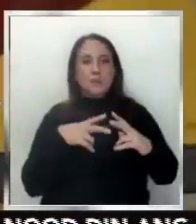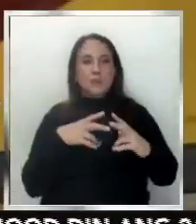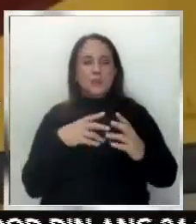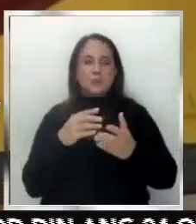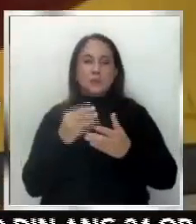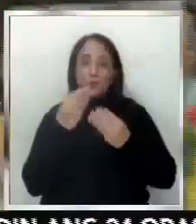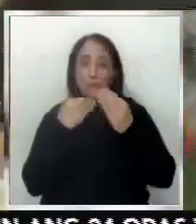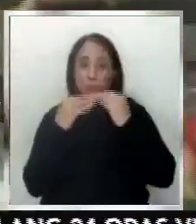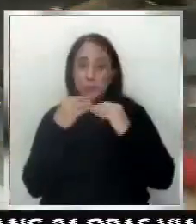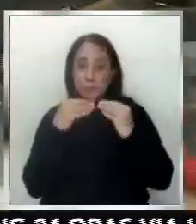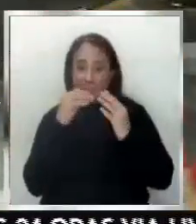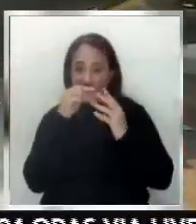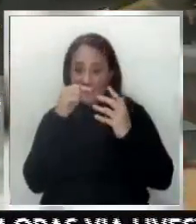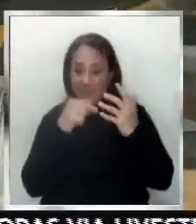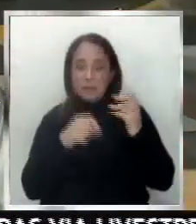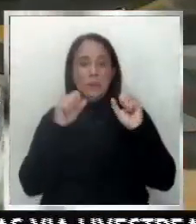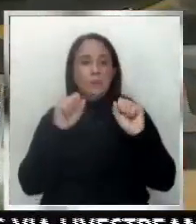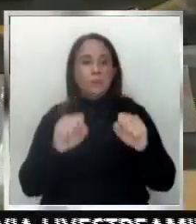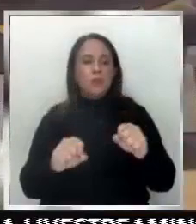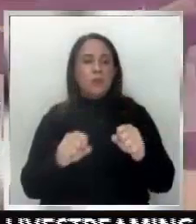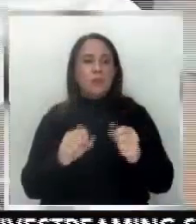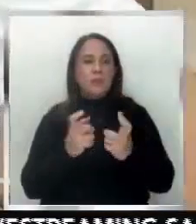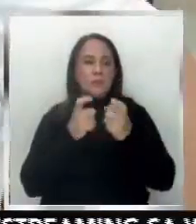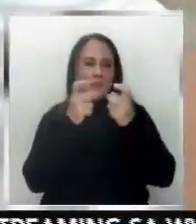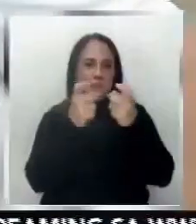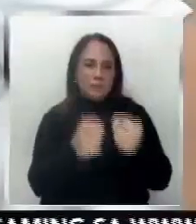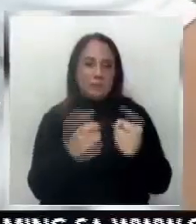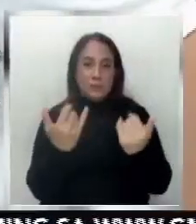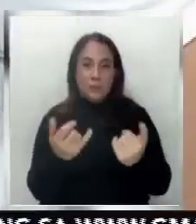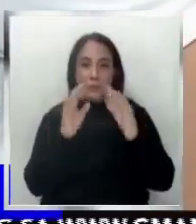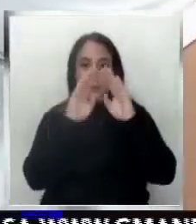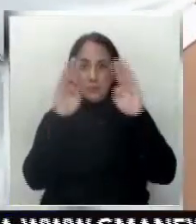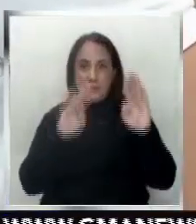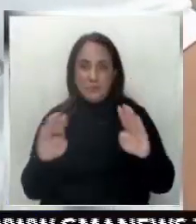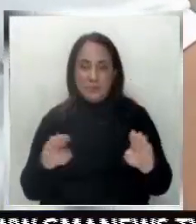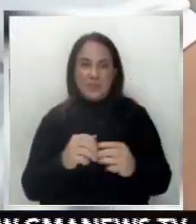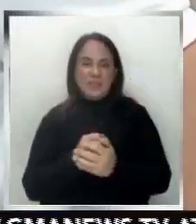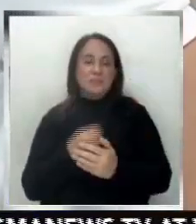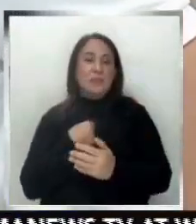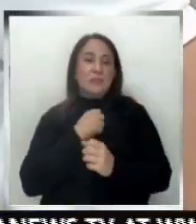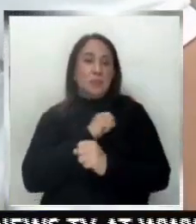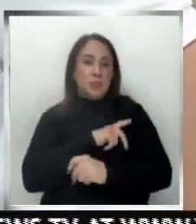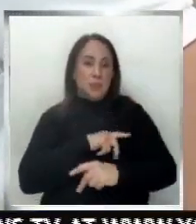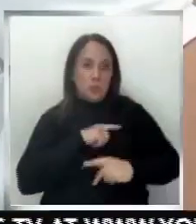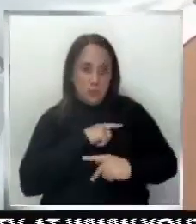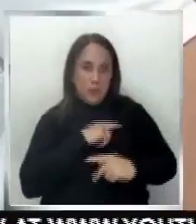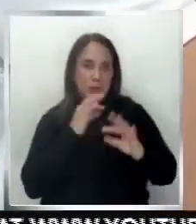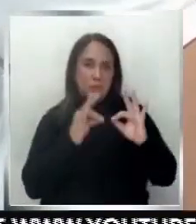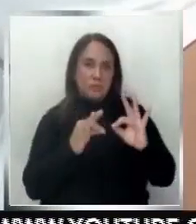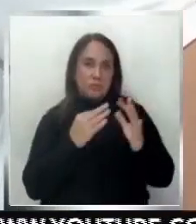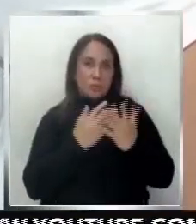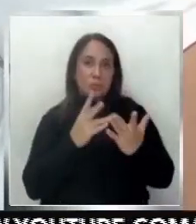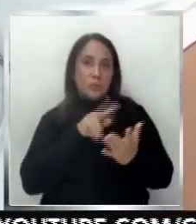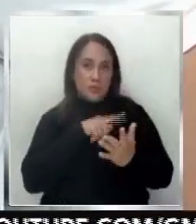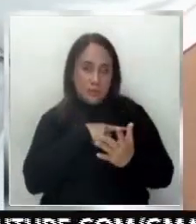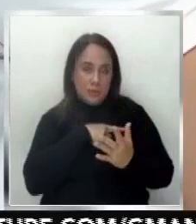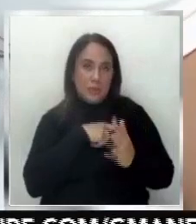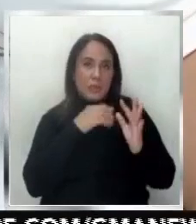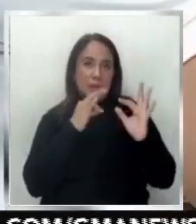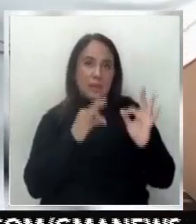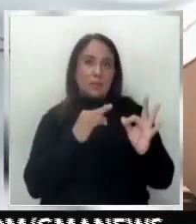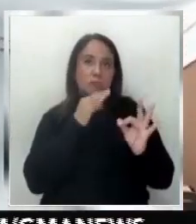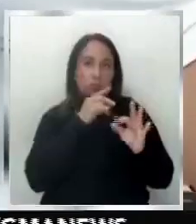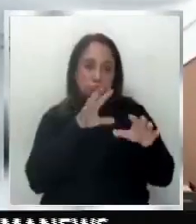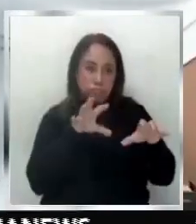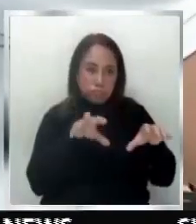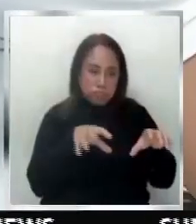na pwede rin daw ipangregalo ngayong Pasko. Ako mas na-appreciate ko if it's something personal. So pag in-effort talaga. So may